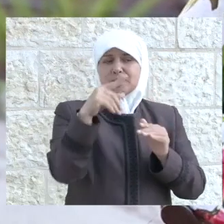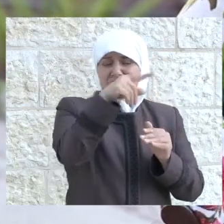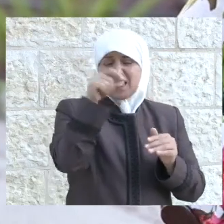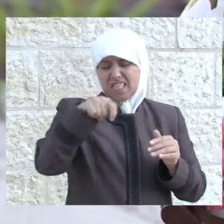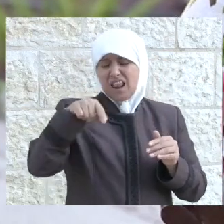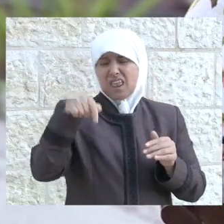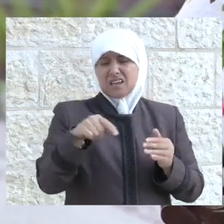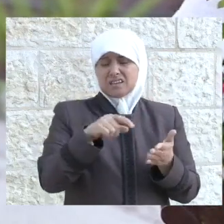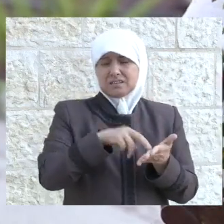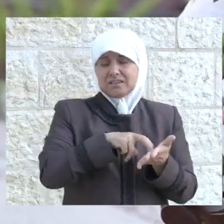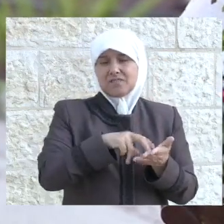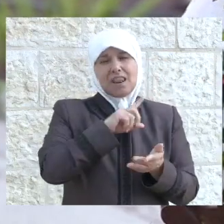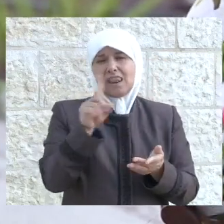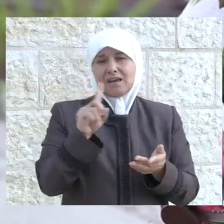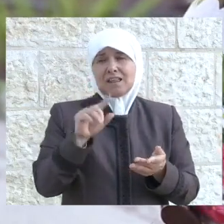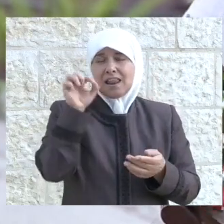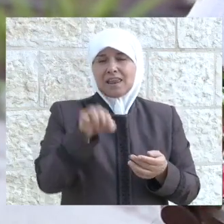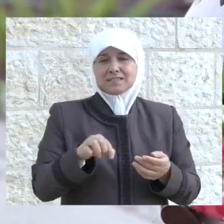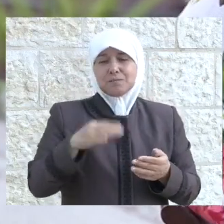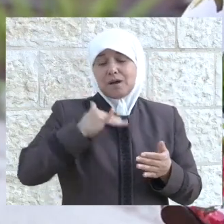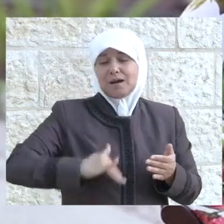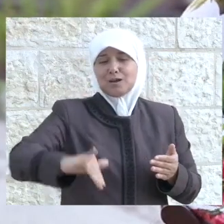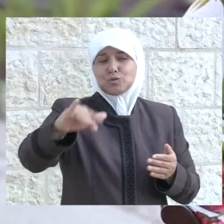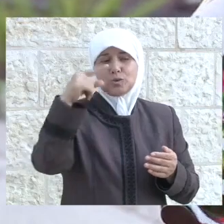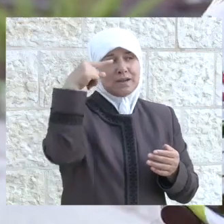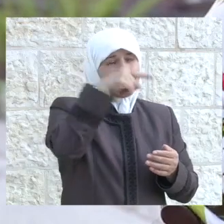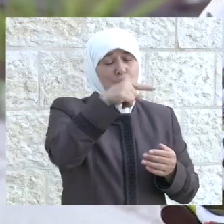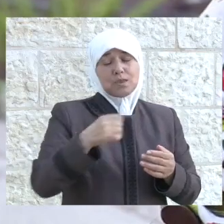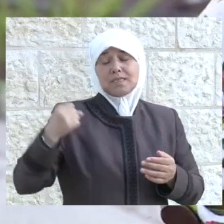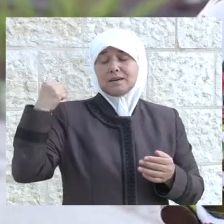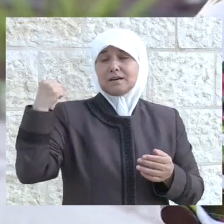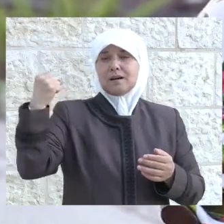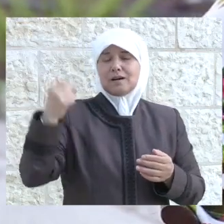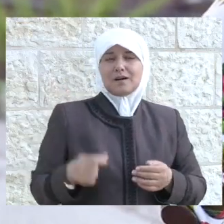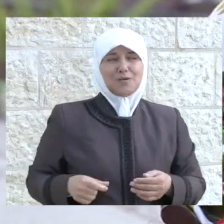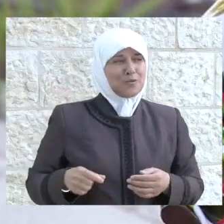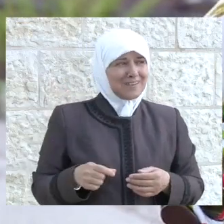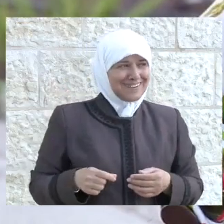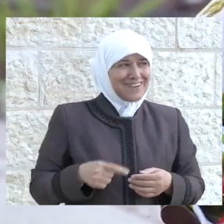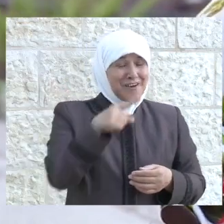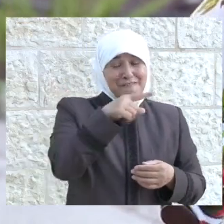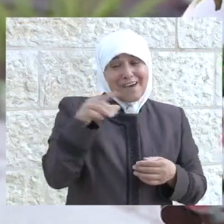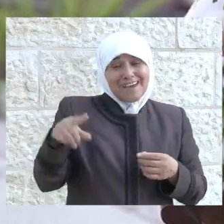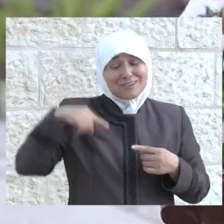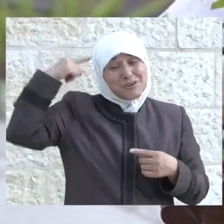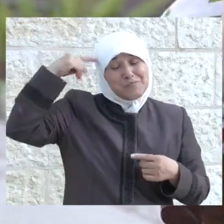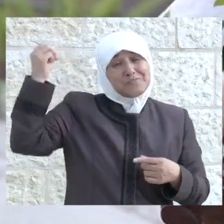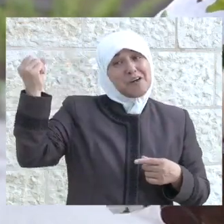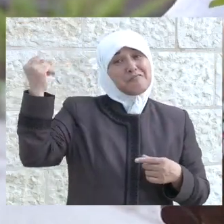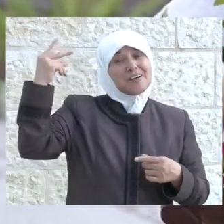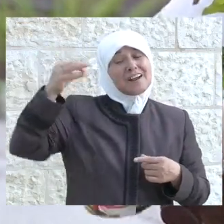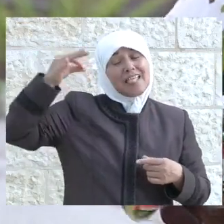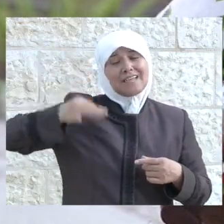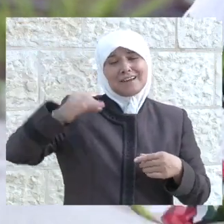إنه أحياناً كثير عن جد بتكون شغلات كثير هيك بتكون زي الضوء في مخك